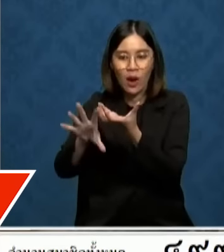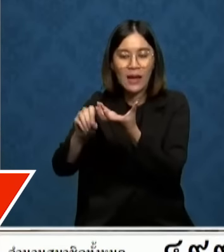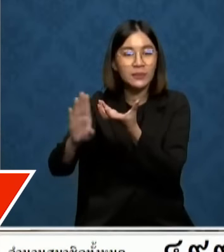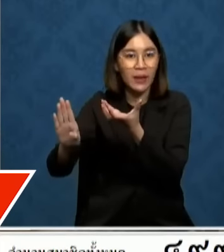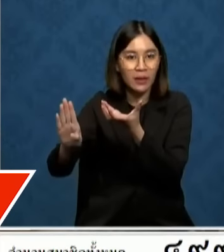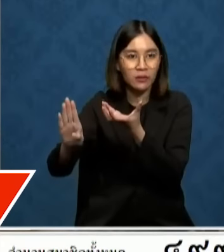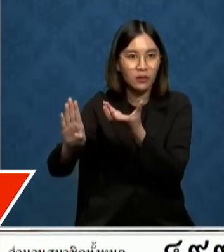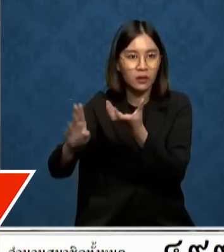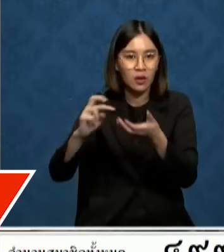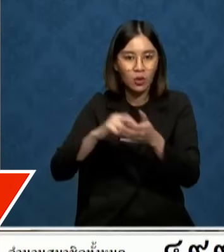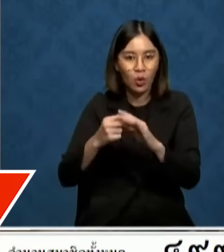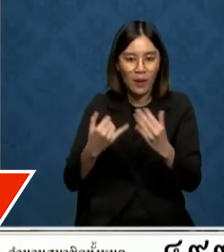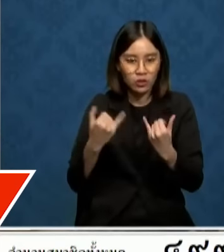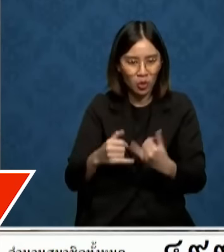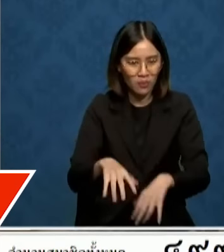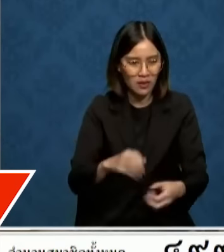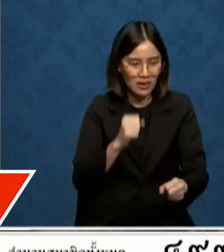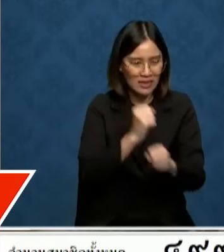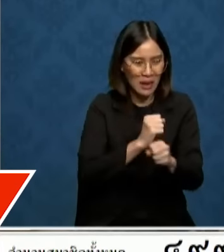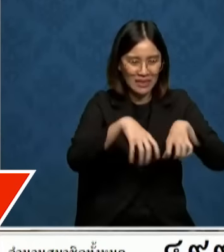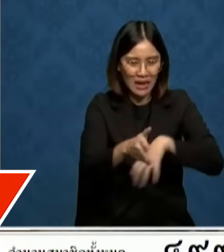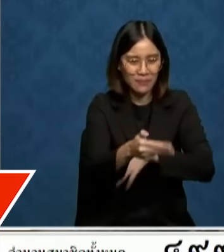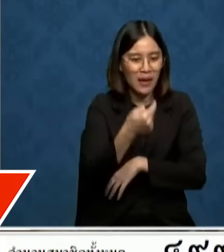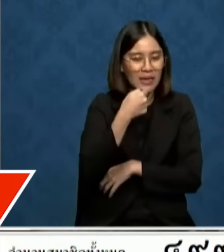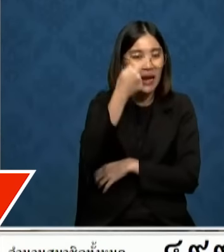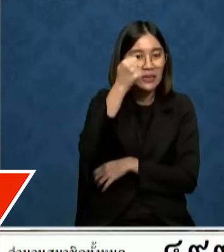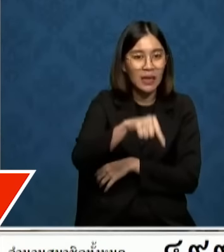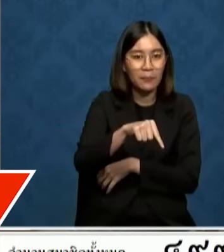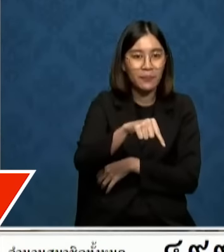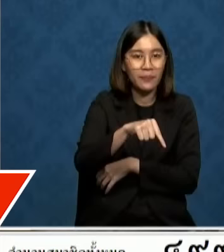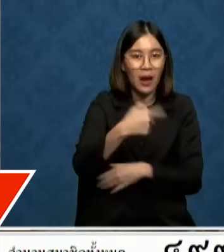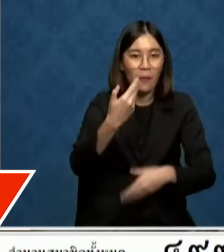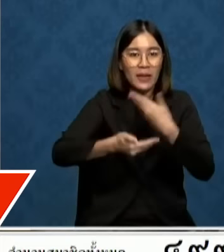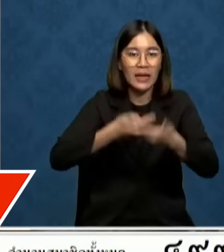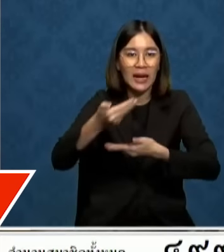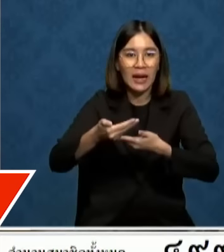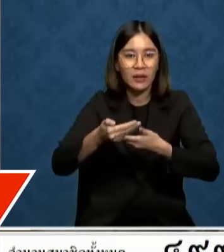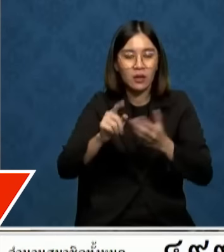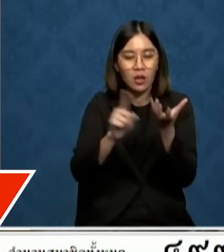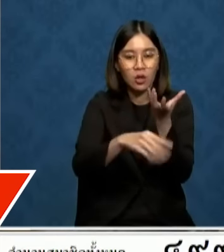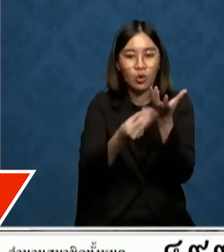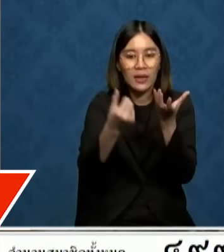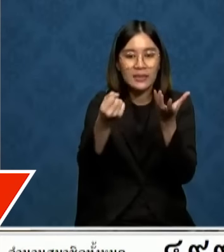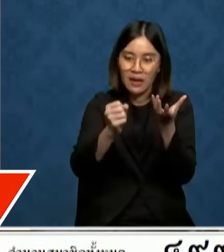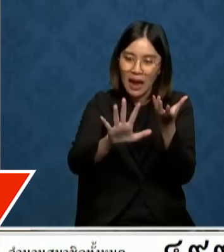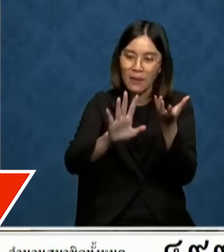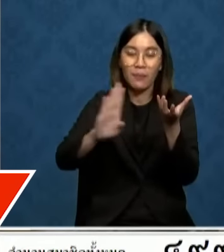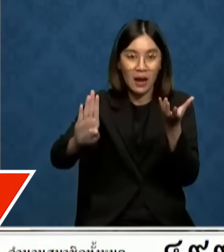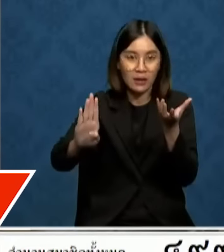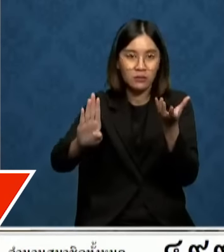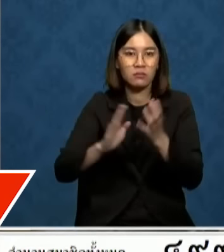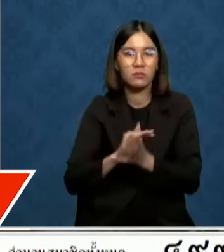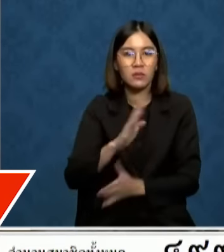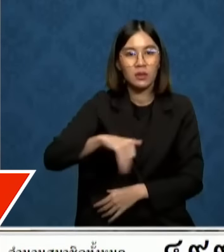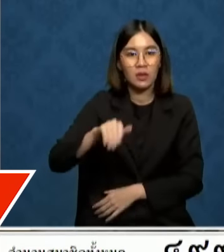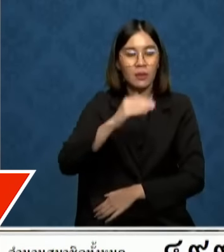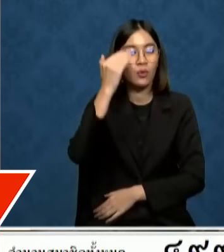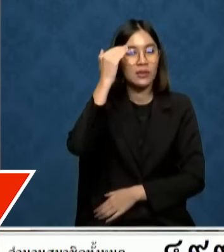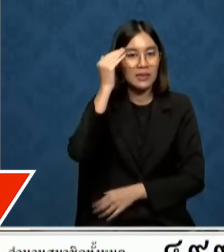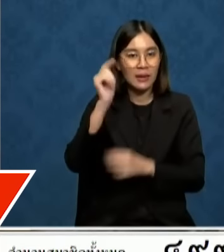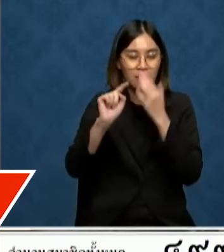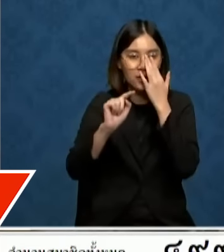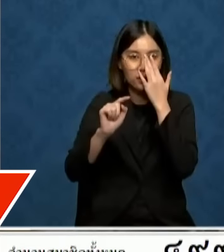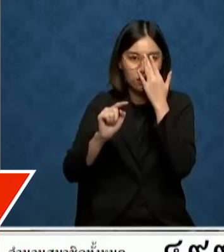บาทกลายเป็นต้องมากำจัดปลาหมอคาดำนำไปจำหน่ายได้โลละ 15บาทแทนทุกท่านทราบดีค่ะ